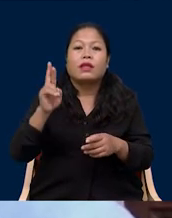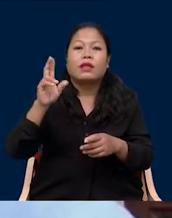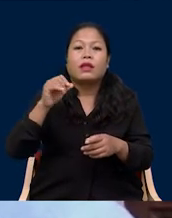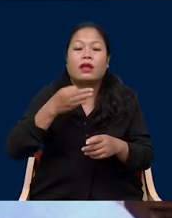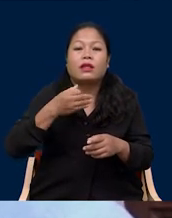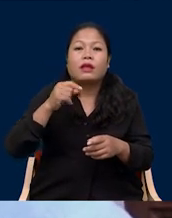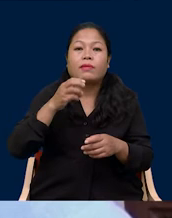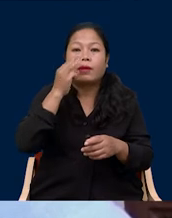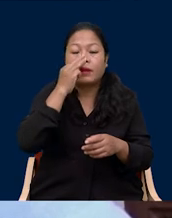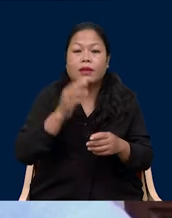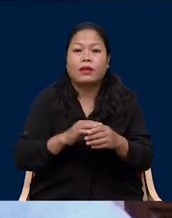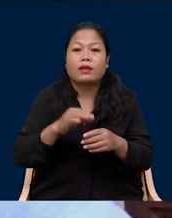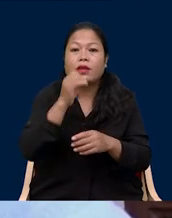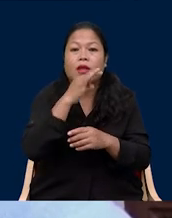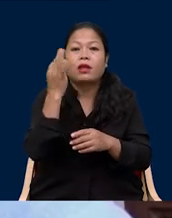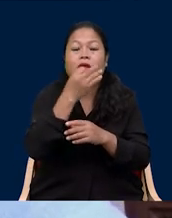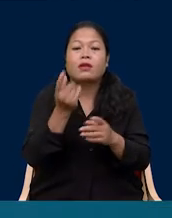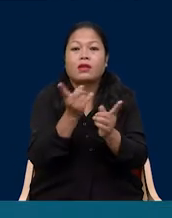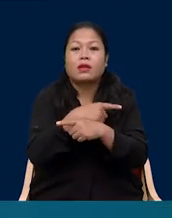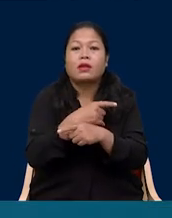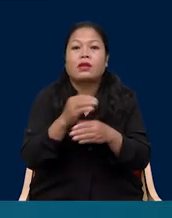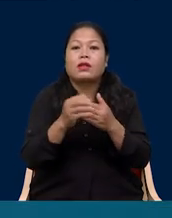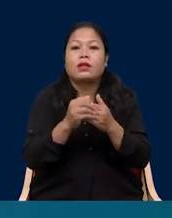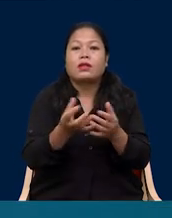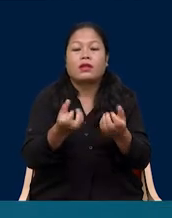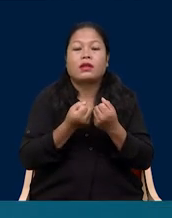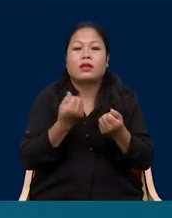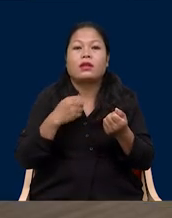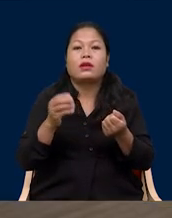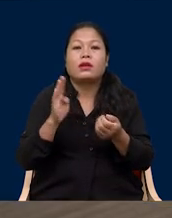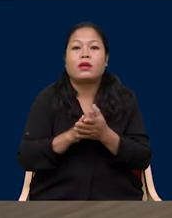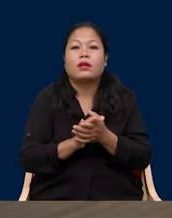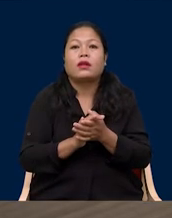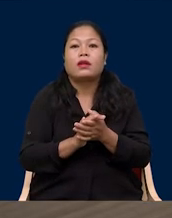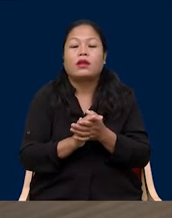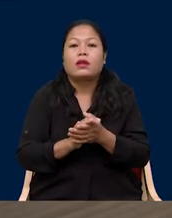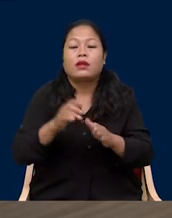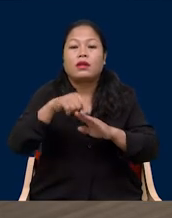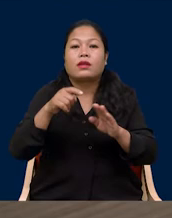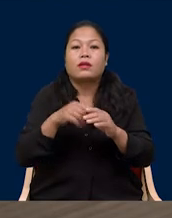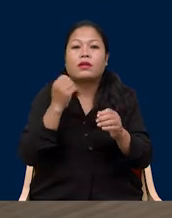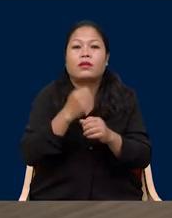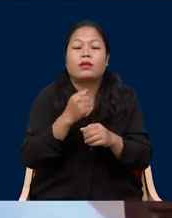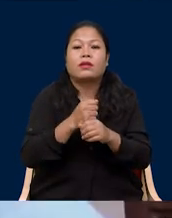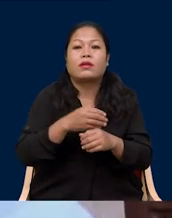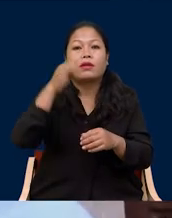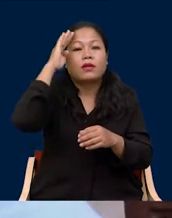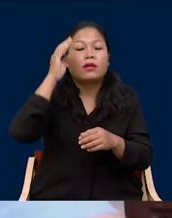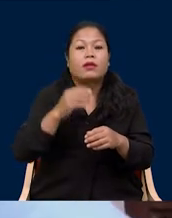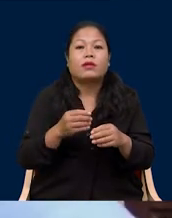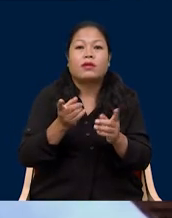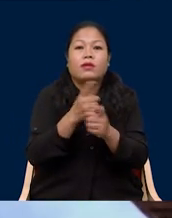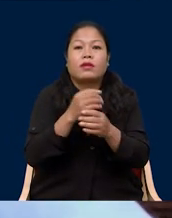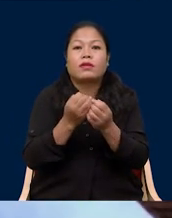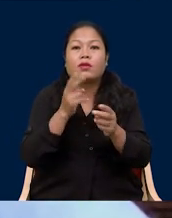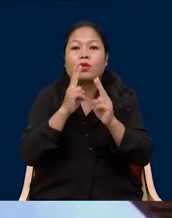म्याम हुनुहुन्छ जसले चाहिँ क्लाइमेट चेन्ज नेगोसिएसन्सको हिसाबले चाहिँ एउटा महिलाले नेतृत्व लिएको छ होइन। त्यही पनि अब पोलिसी लेभलमा गभर्मेन्टको